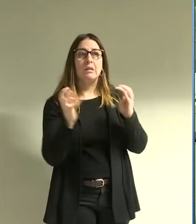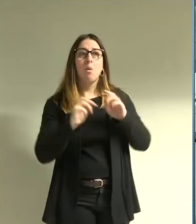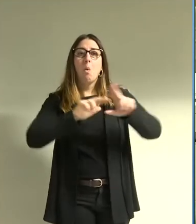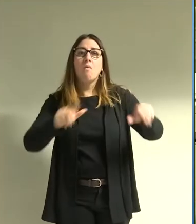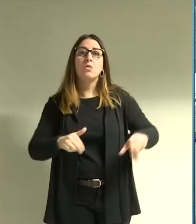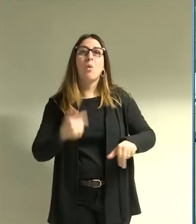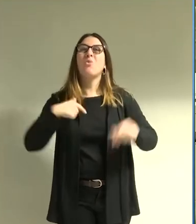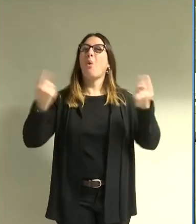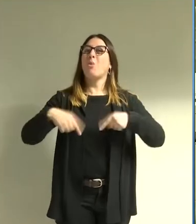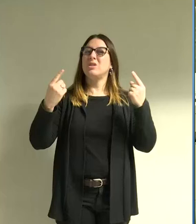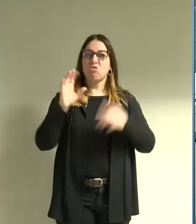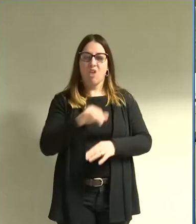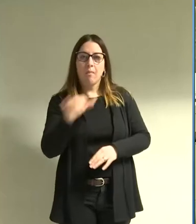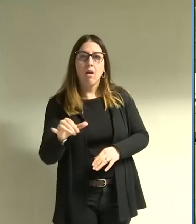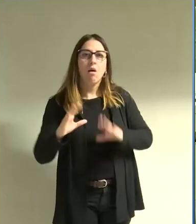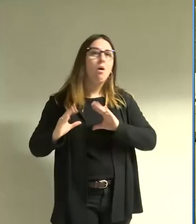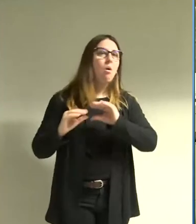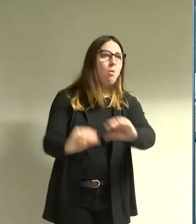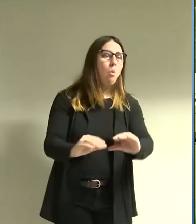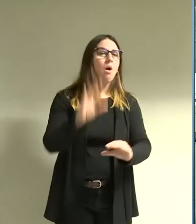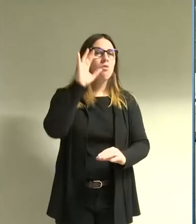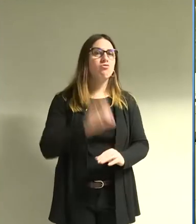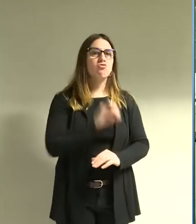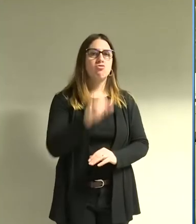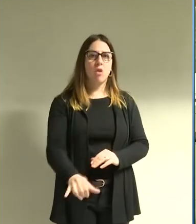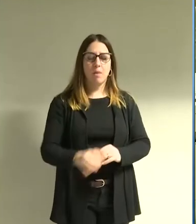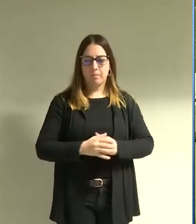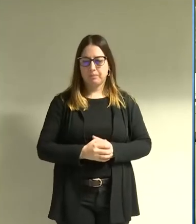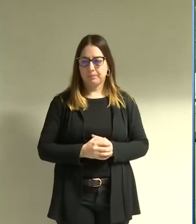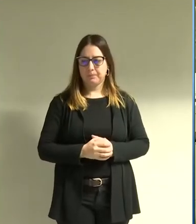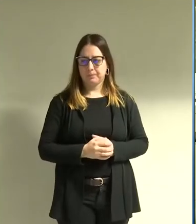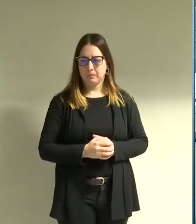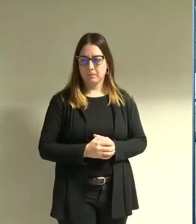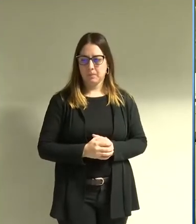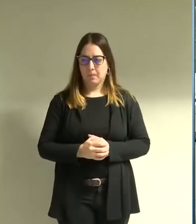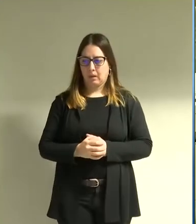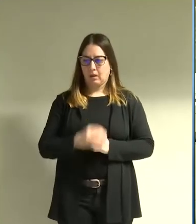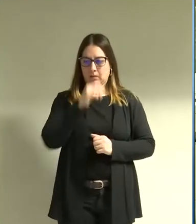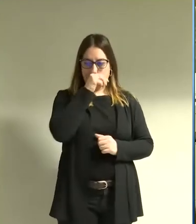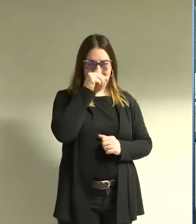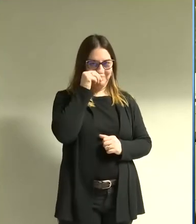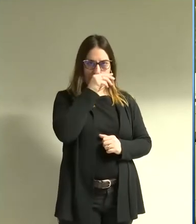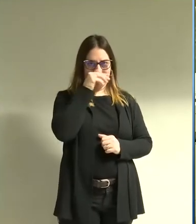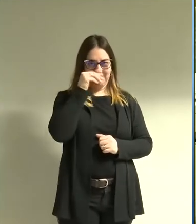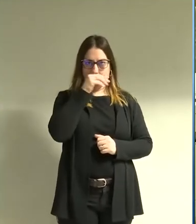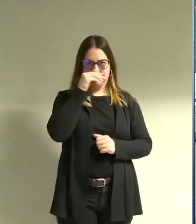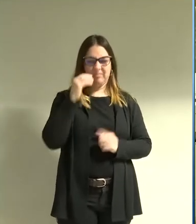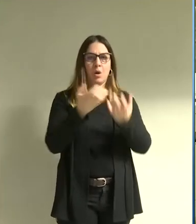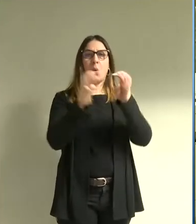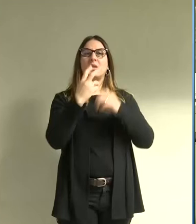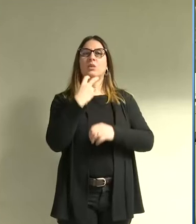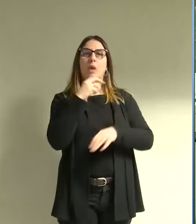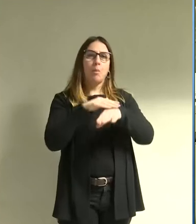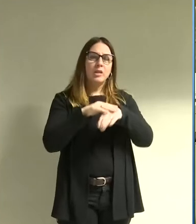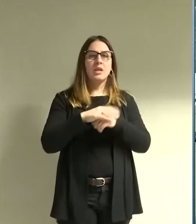l'opposition ni même les actions qui en sont qui ont été qui ont sont sortis conseil citoyen politique de la ville